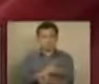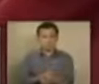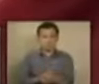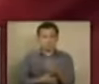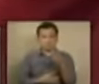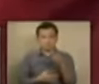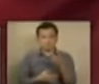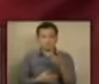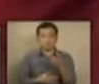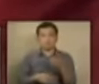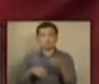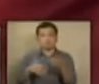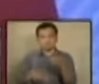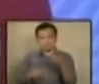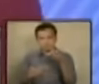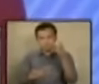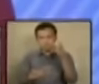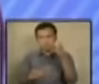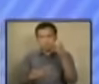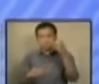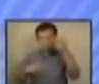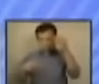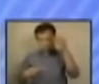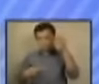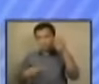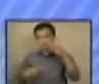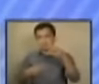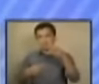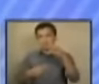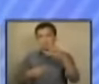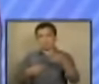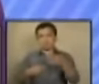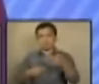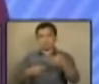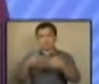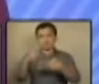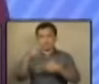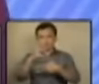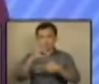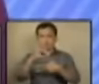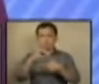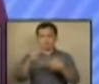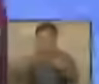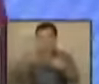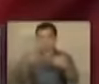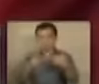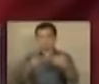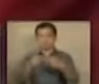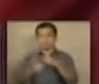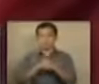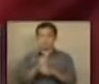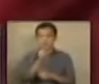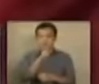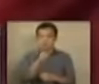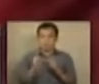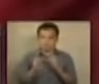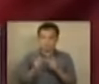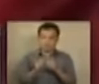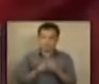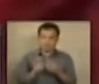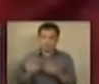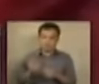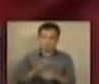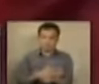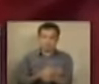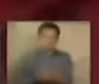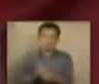po at saka po 3 at saka 2 taon po. Napag-usapan niyo na po dati yan, bago kayo pumunta rito at gusto niyo na kuha yung inyong mga anak, pero sabi niya hindi.